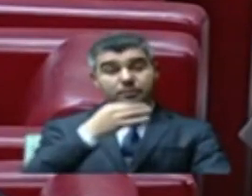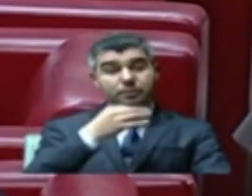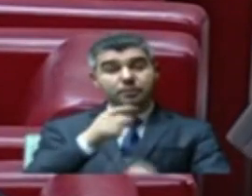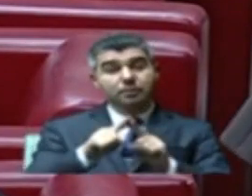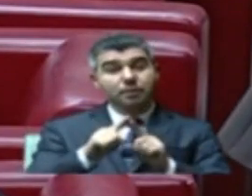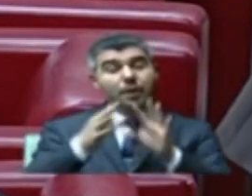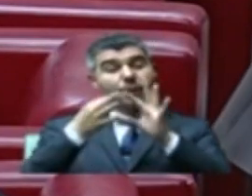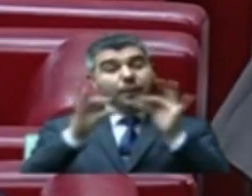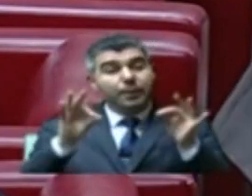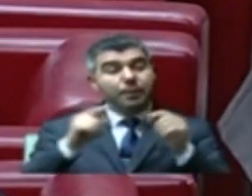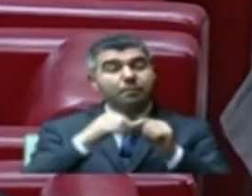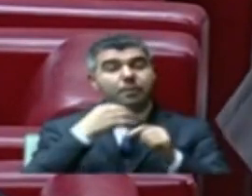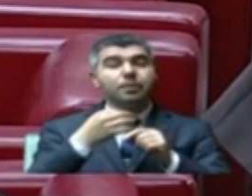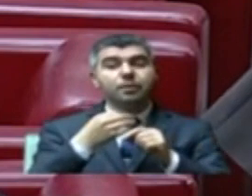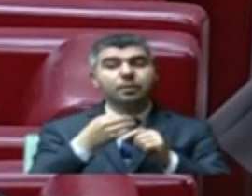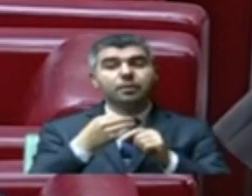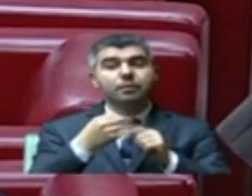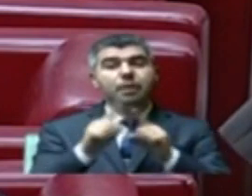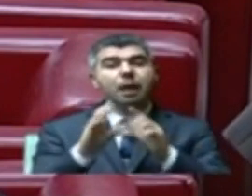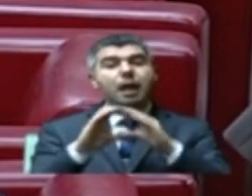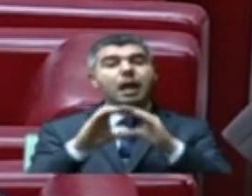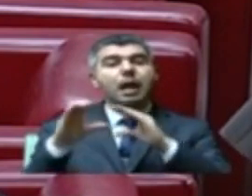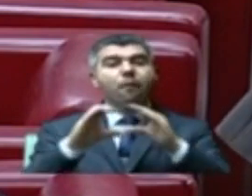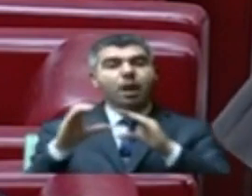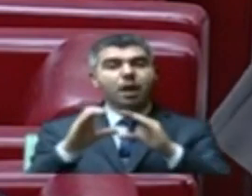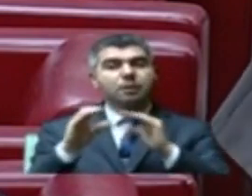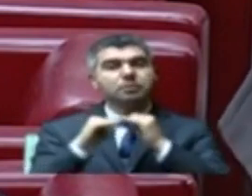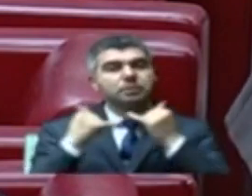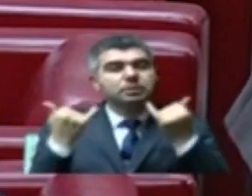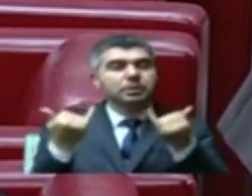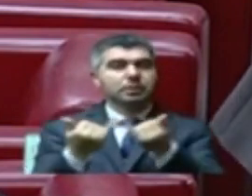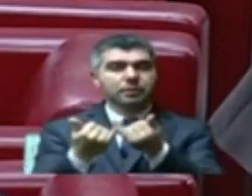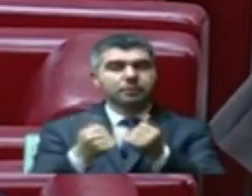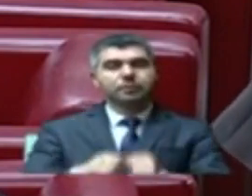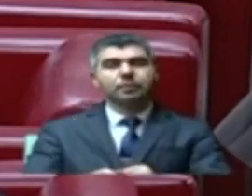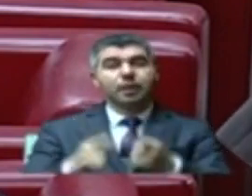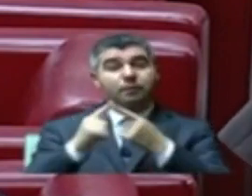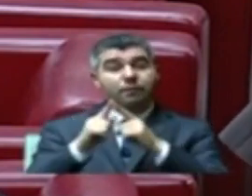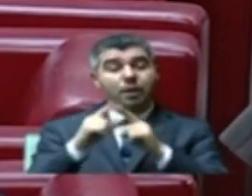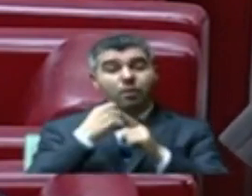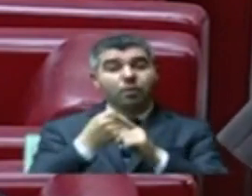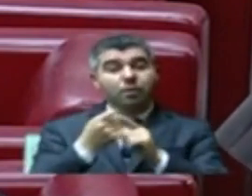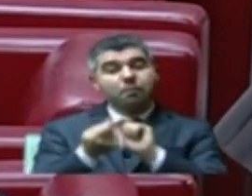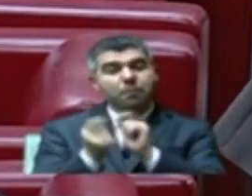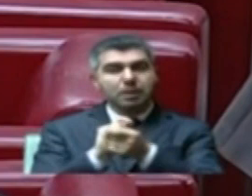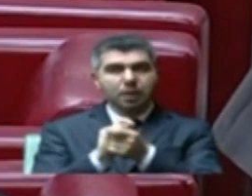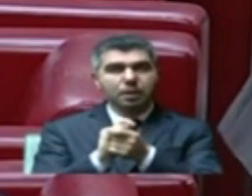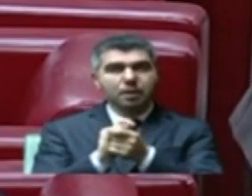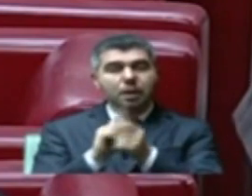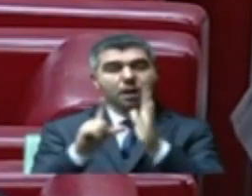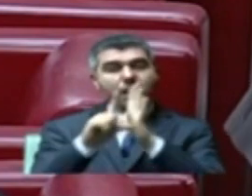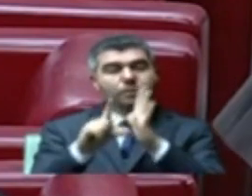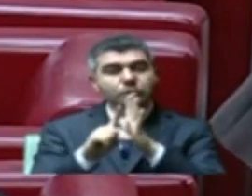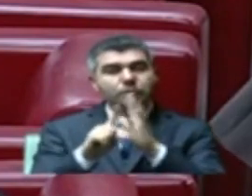بالحديث عن الحوار الاجتماعي، وهي مناسبة للتأكيد على أن مراجعة نظام التعويضات العائلية لا يمكن